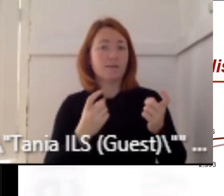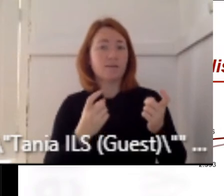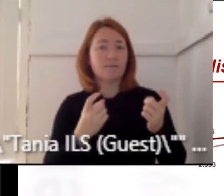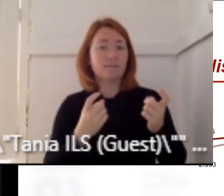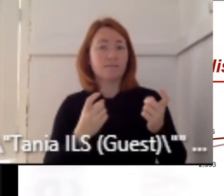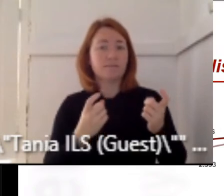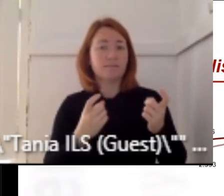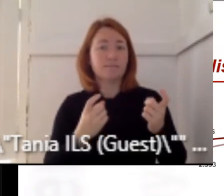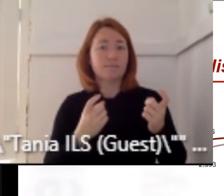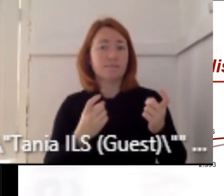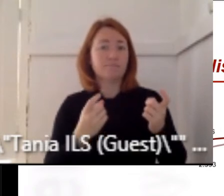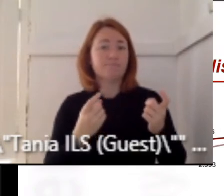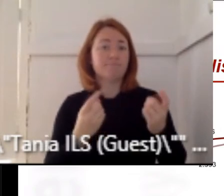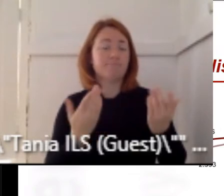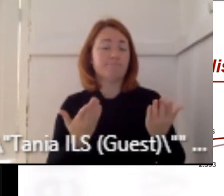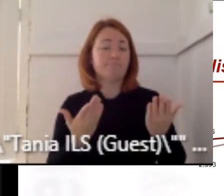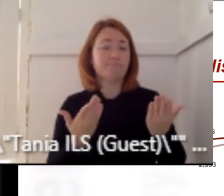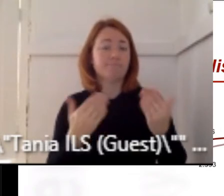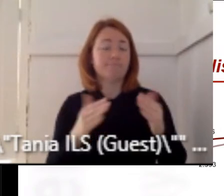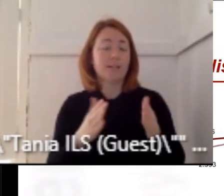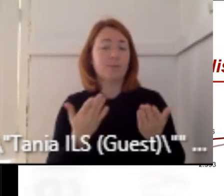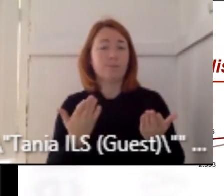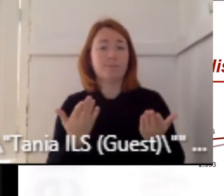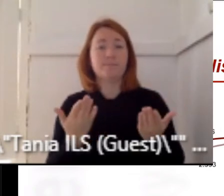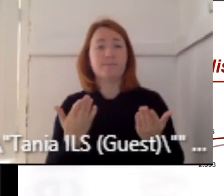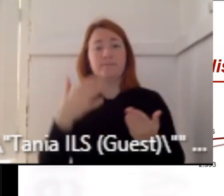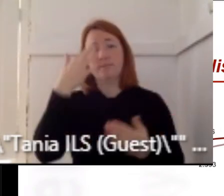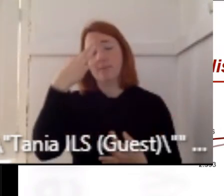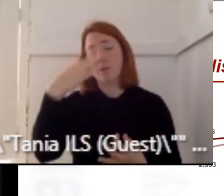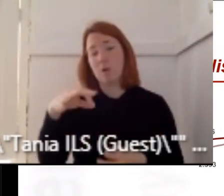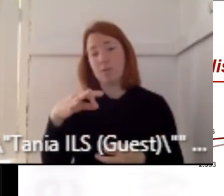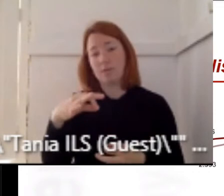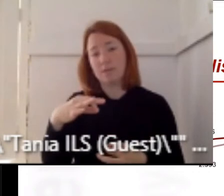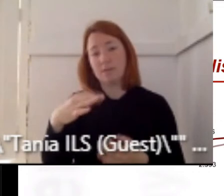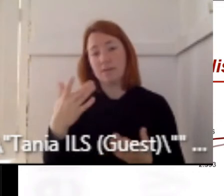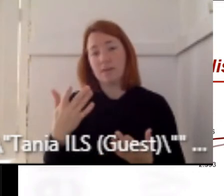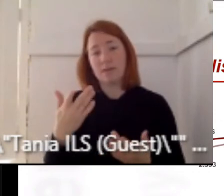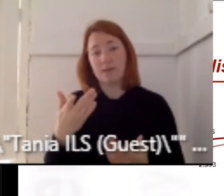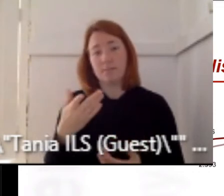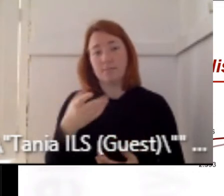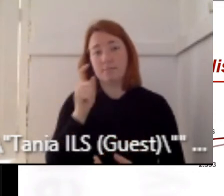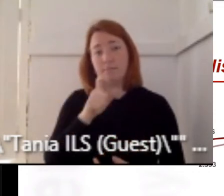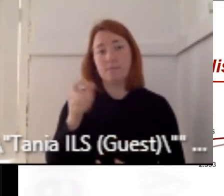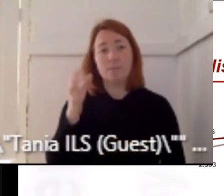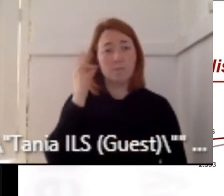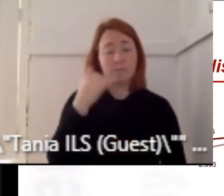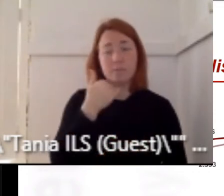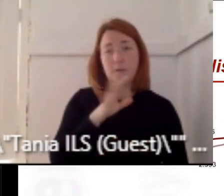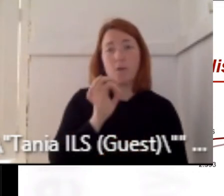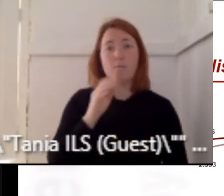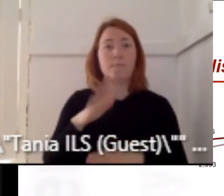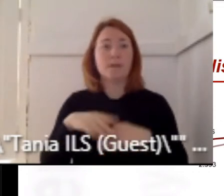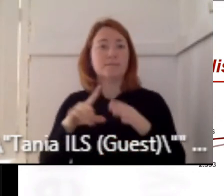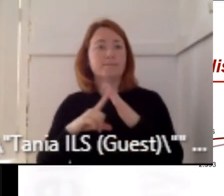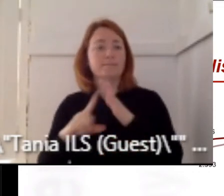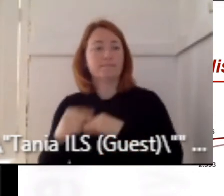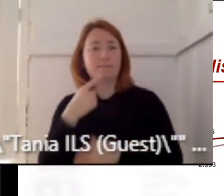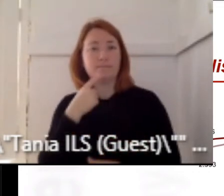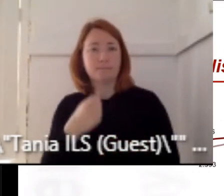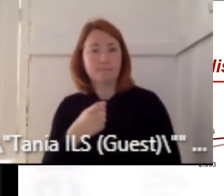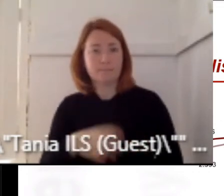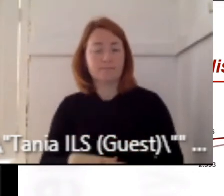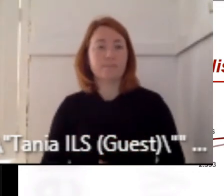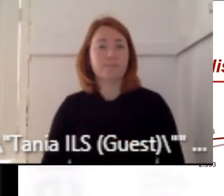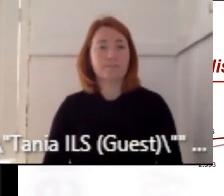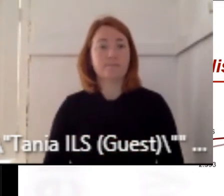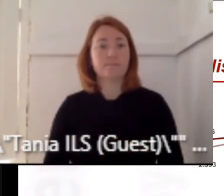essencial, diguem, però malgrat això doncs, lògicament hi havia fins i tot desconeixement o dificultats per sortir i desplaçar-se, i això es